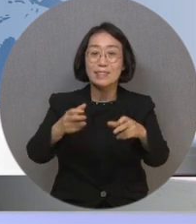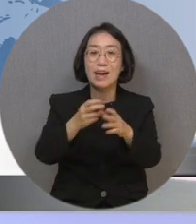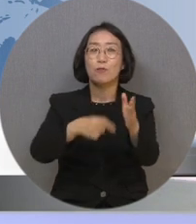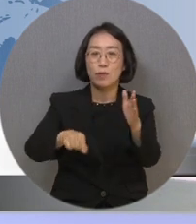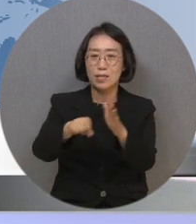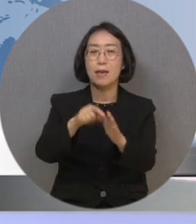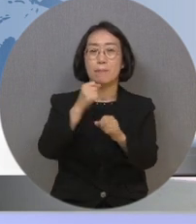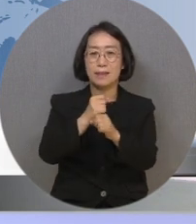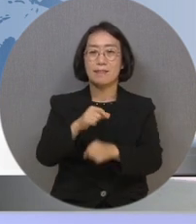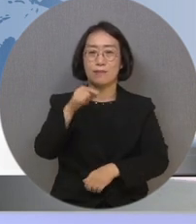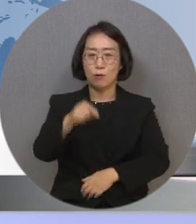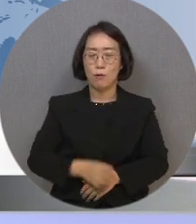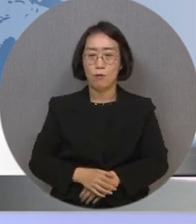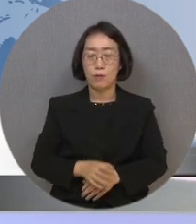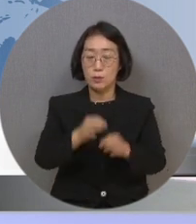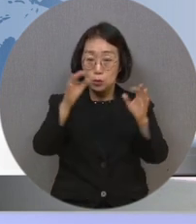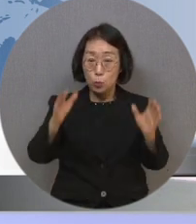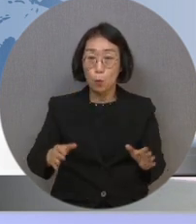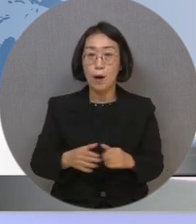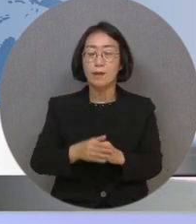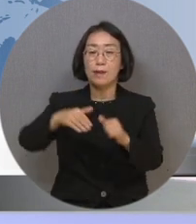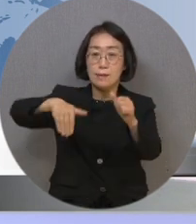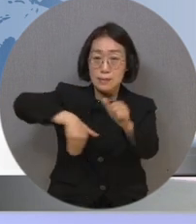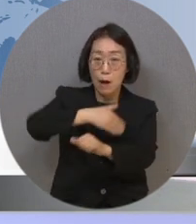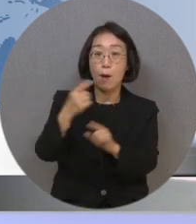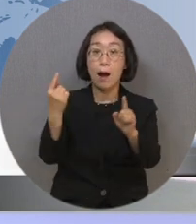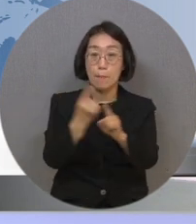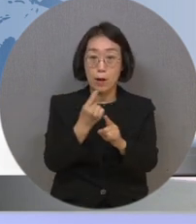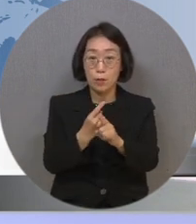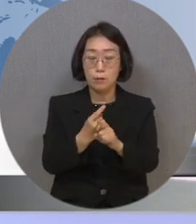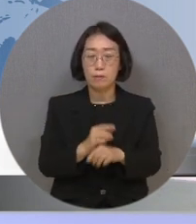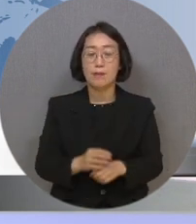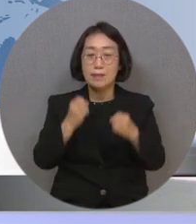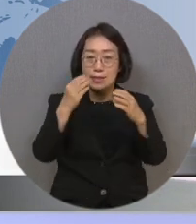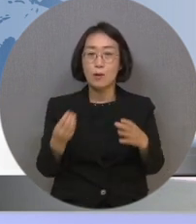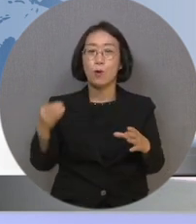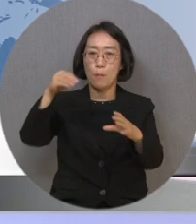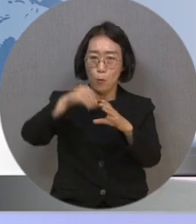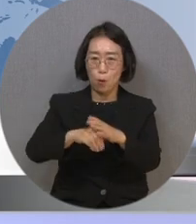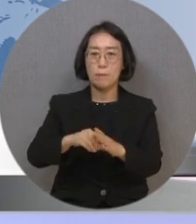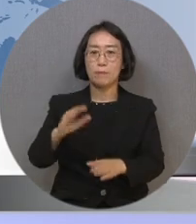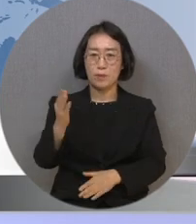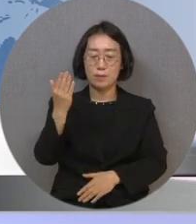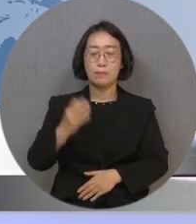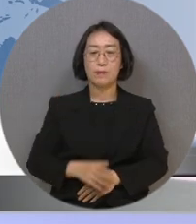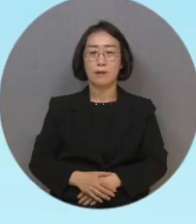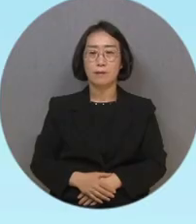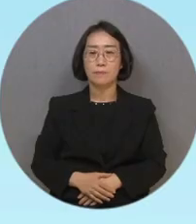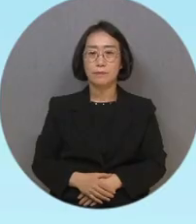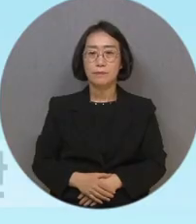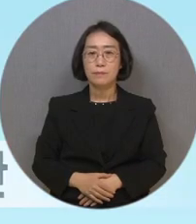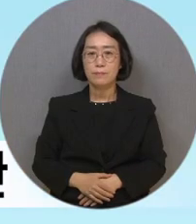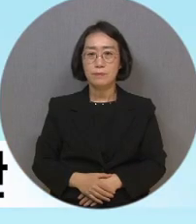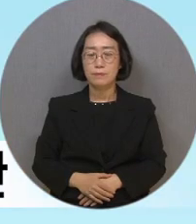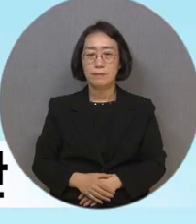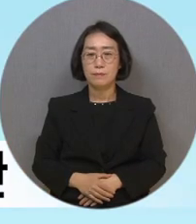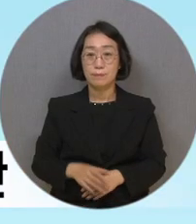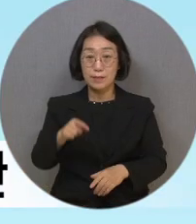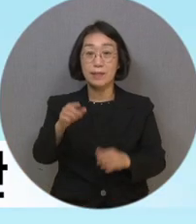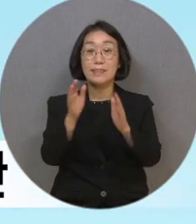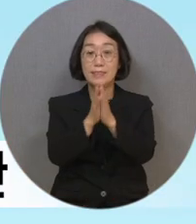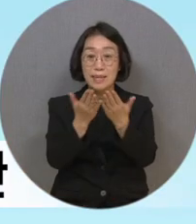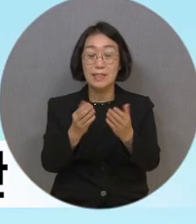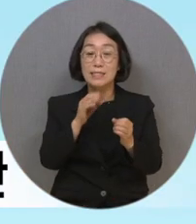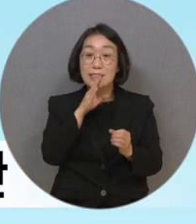책인데요 그동안 달라진 복지 정책 등을 반영해 새롭게 제작했습니다 이번 책은